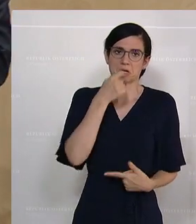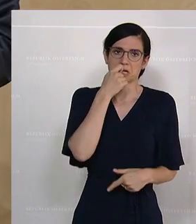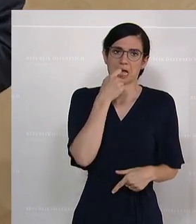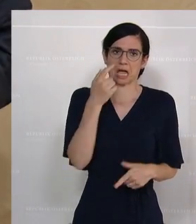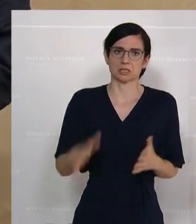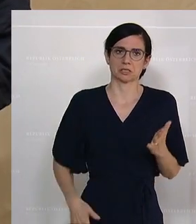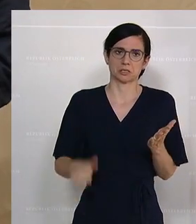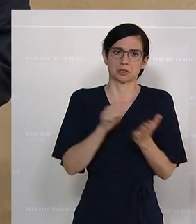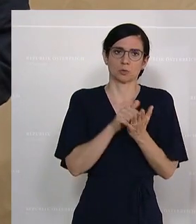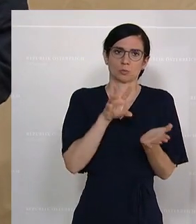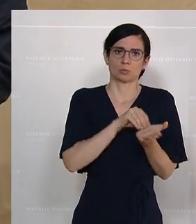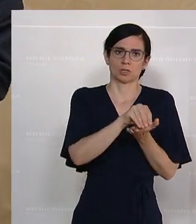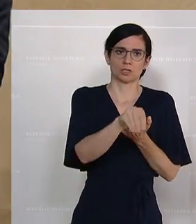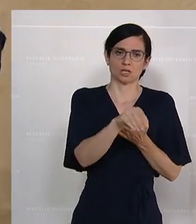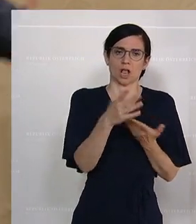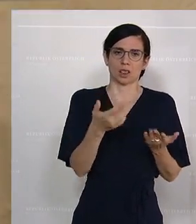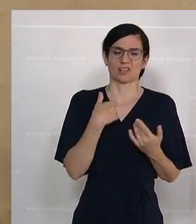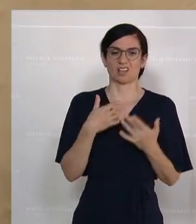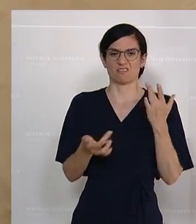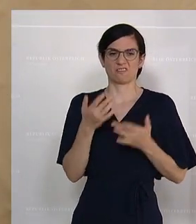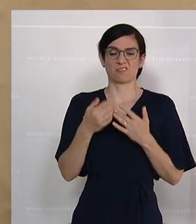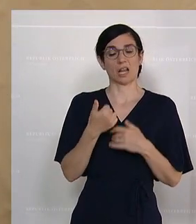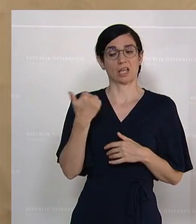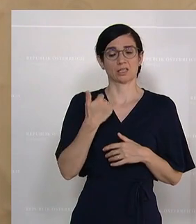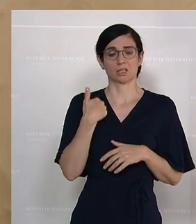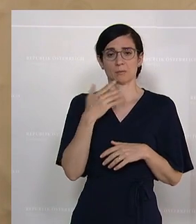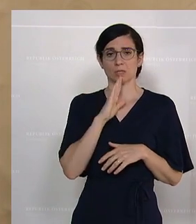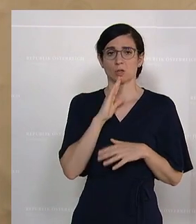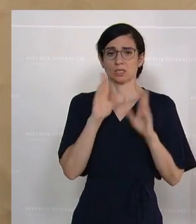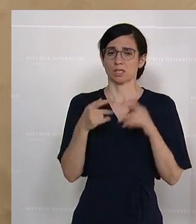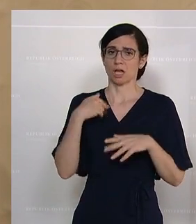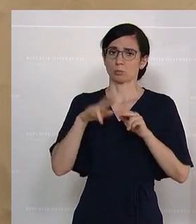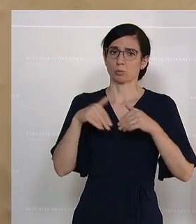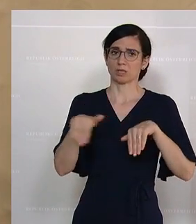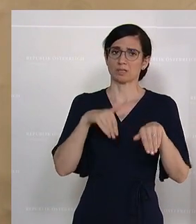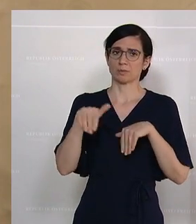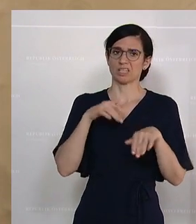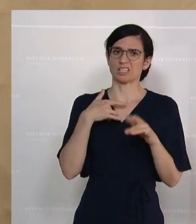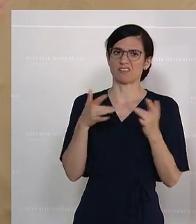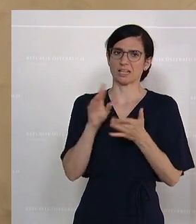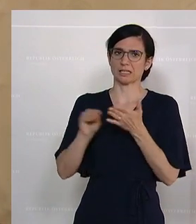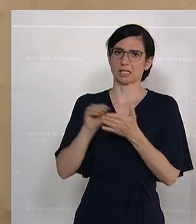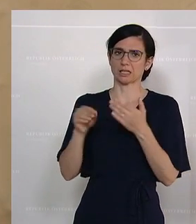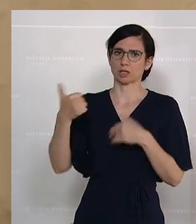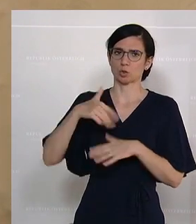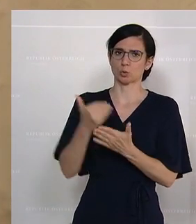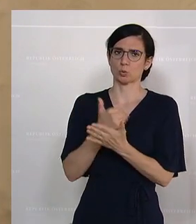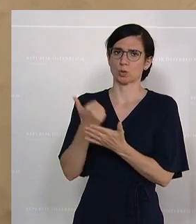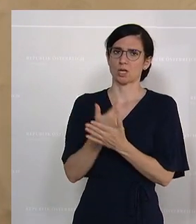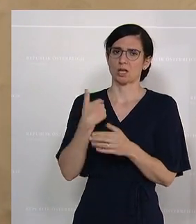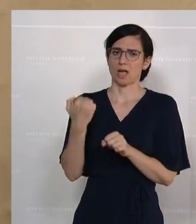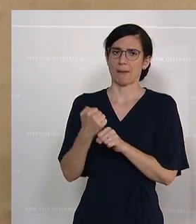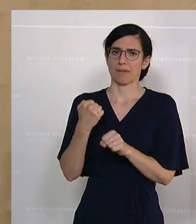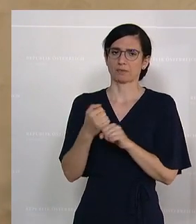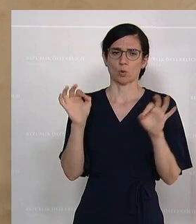hot da konnten die dame vielleicht ihren bauen anfangen bundesminister auch vielleicht irgendwie so zunächst sekretariat arbeiten oder als generalsekretär in